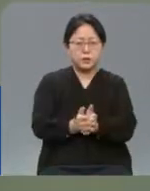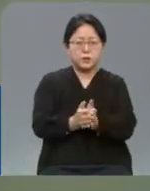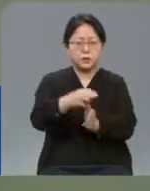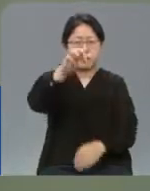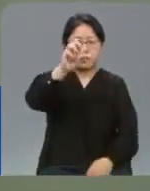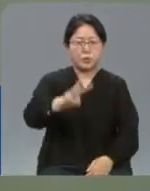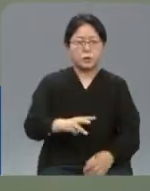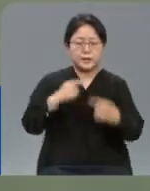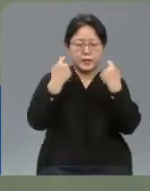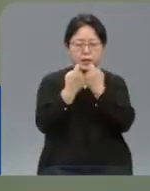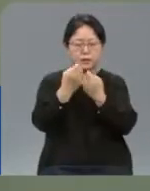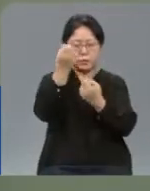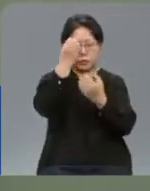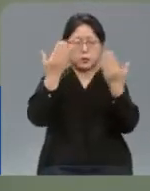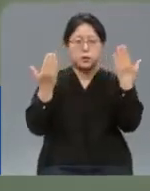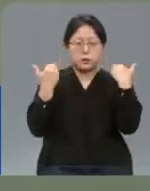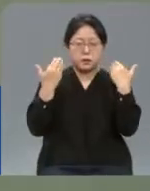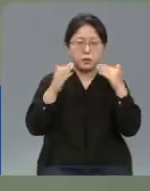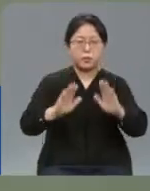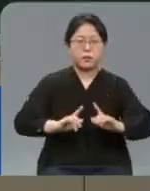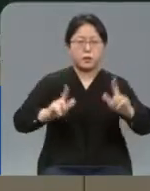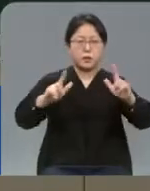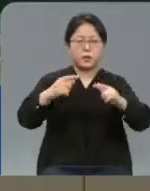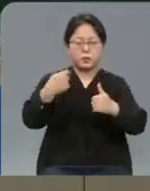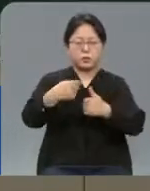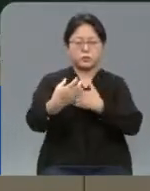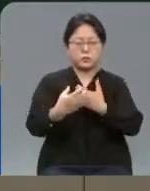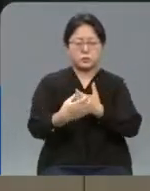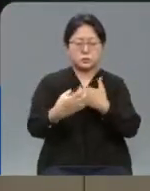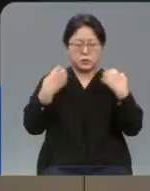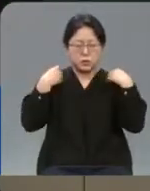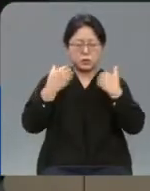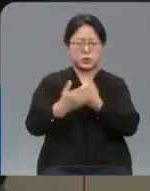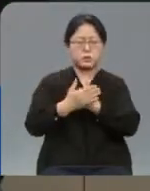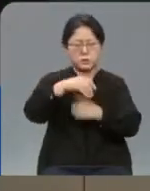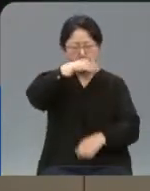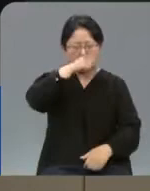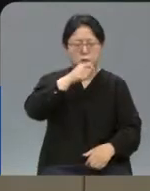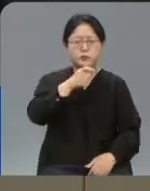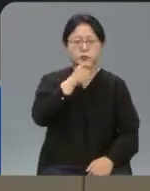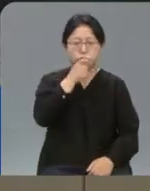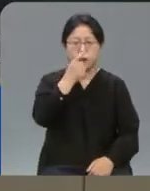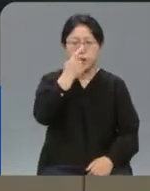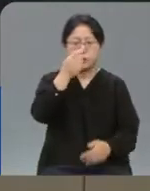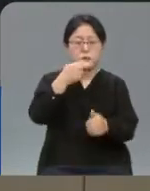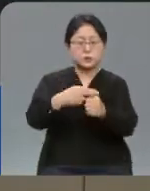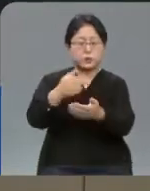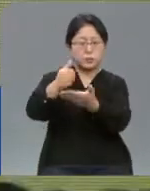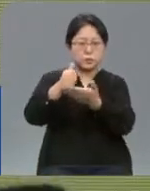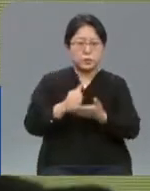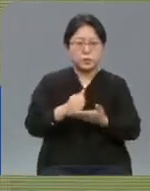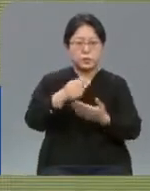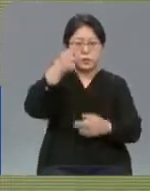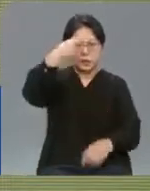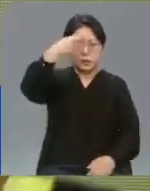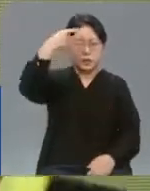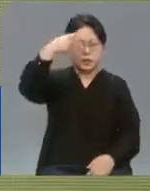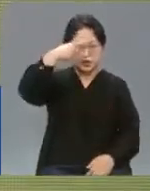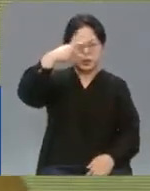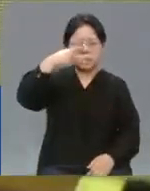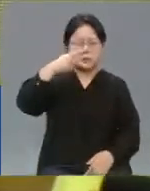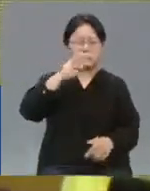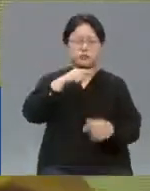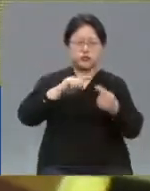광주의 한 사립 고등학교가 올해 교육청 지원 예산으로 매주 수요일 학원 강사를 초빙해 1학년과 2학년 대상